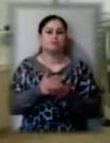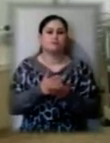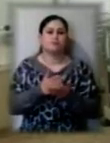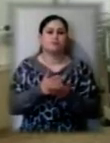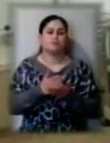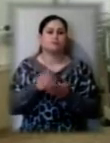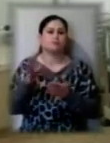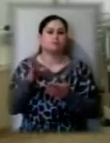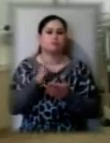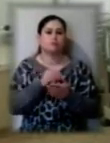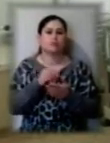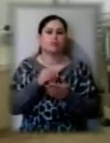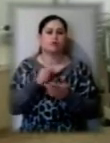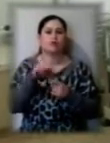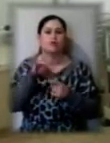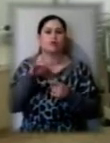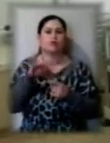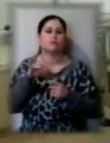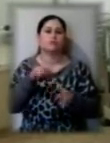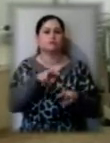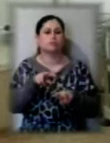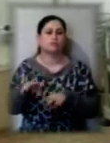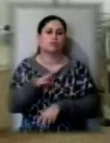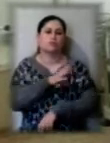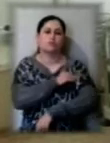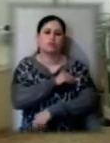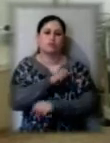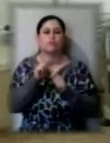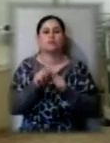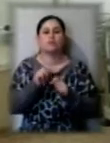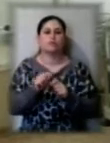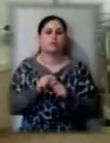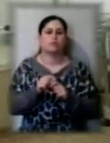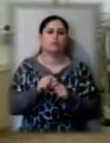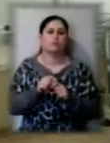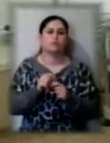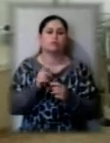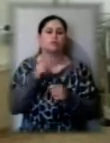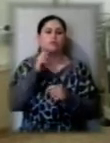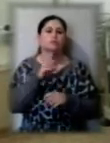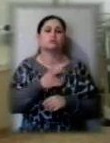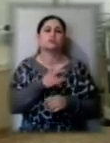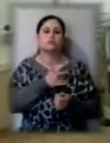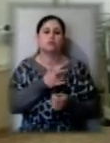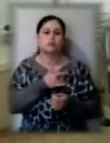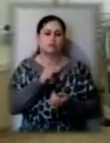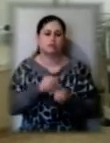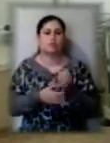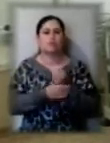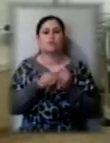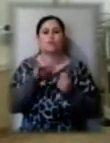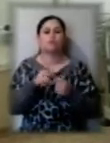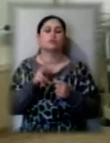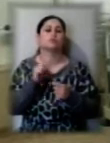апаратура слідкування, вимірювання тиску, частоти серцевих скорочень,